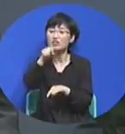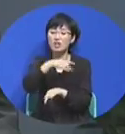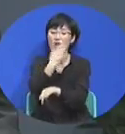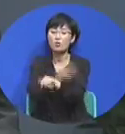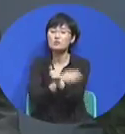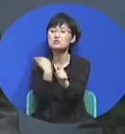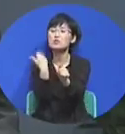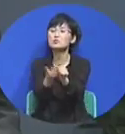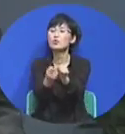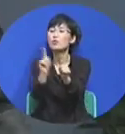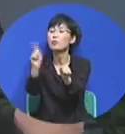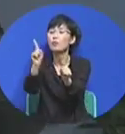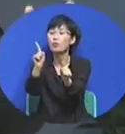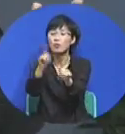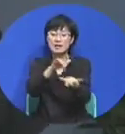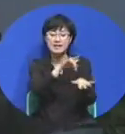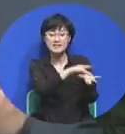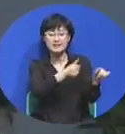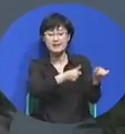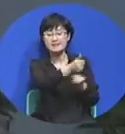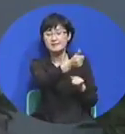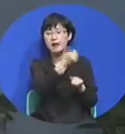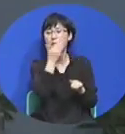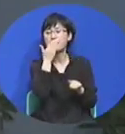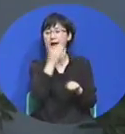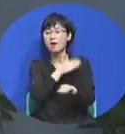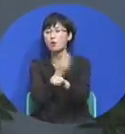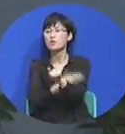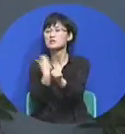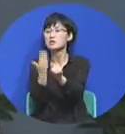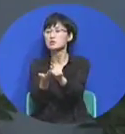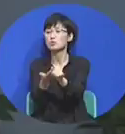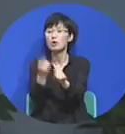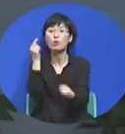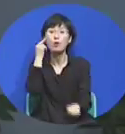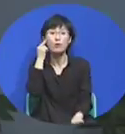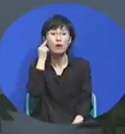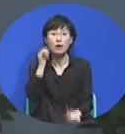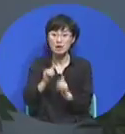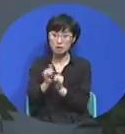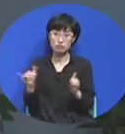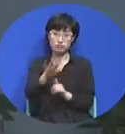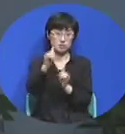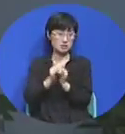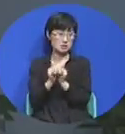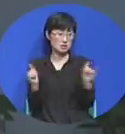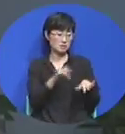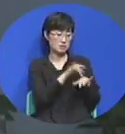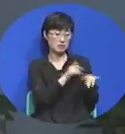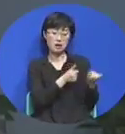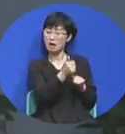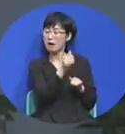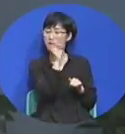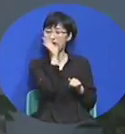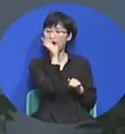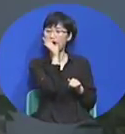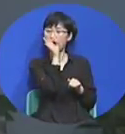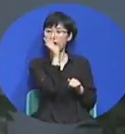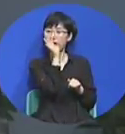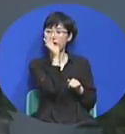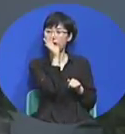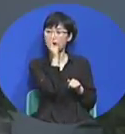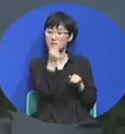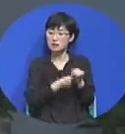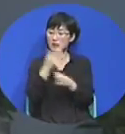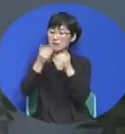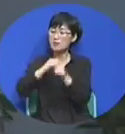to overcome Satan. 왜냐? 사단이 있다는 걸 아시고 이길 수 없다는 걸 아시기 때문입니다. Why? Because he knows Satan exists because he knows that we are incapable of overcoming